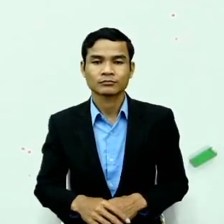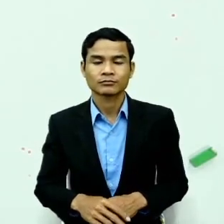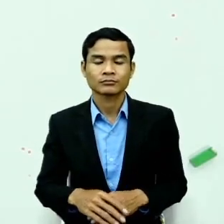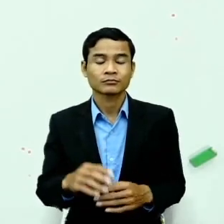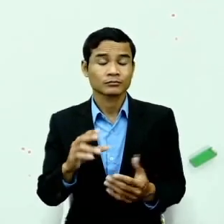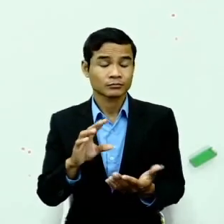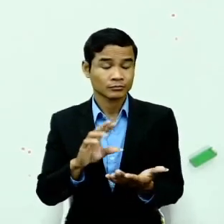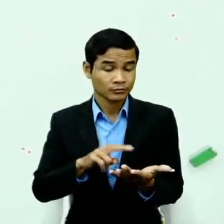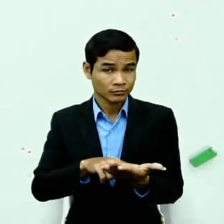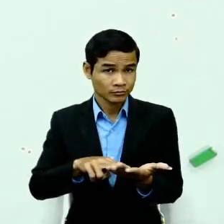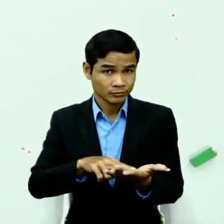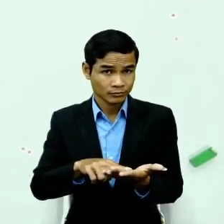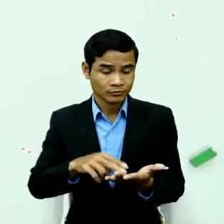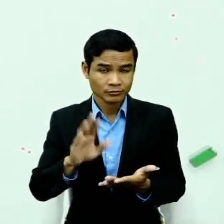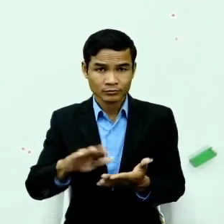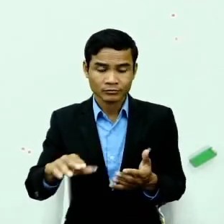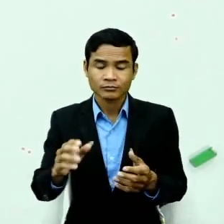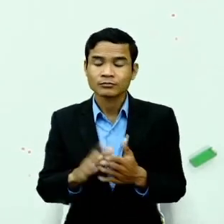ăn thăm mấy con